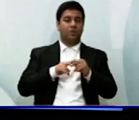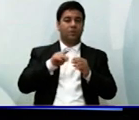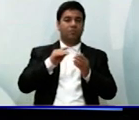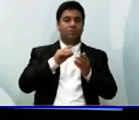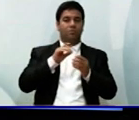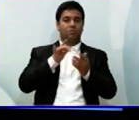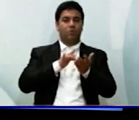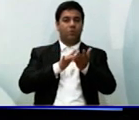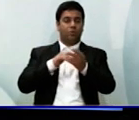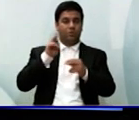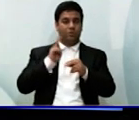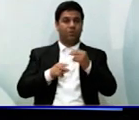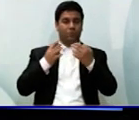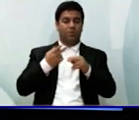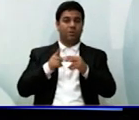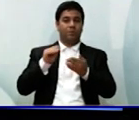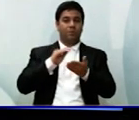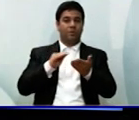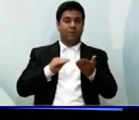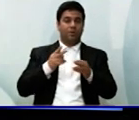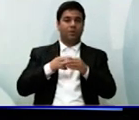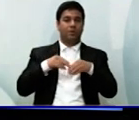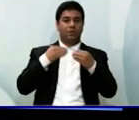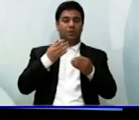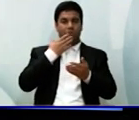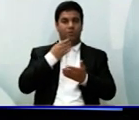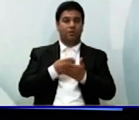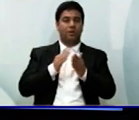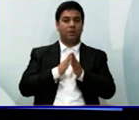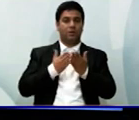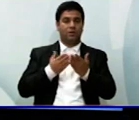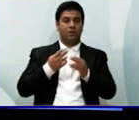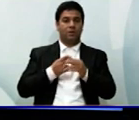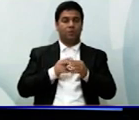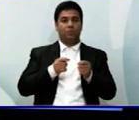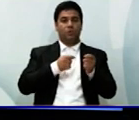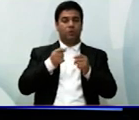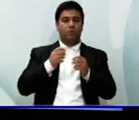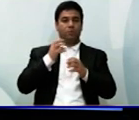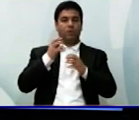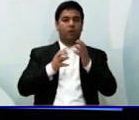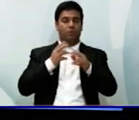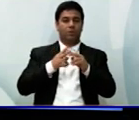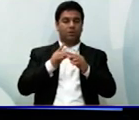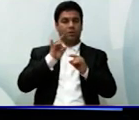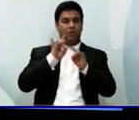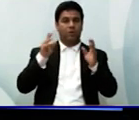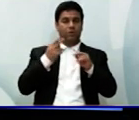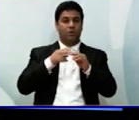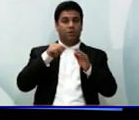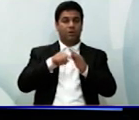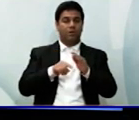путешествия писатель издает свои книги, принесшие ему мировую славу. Это